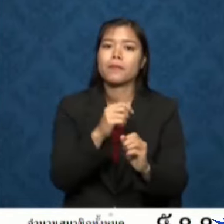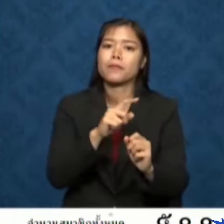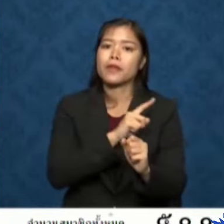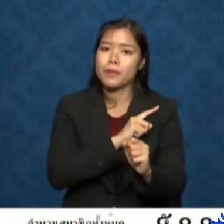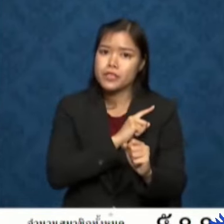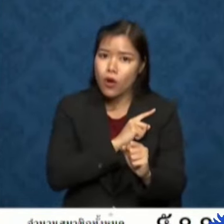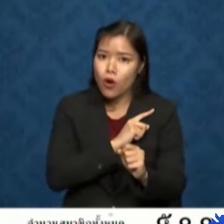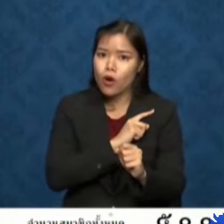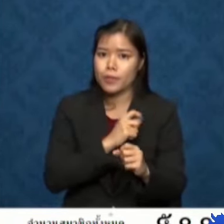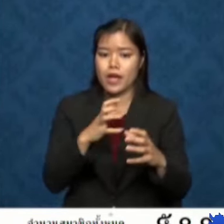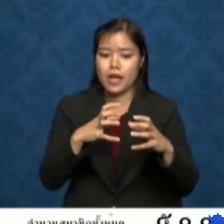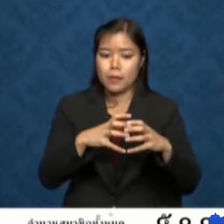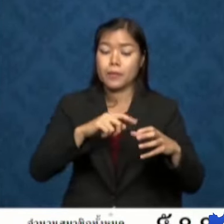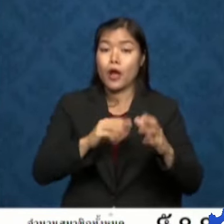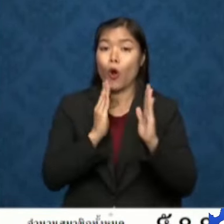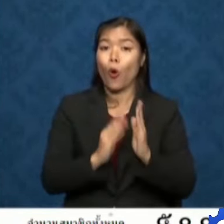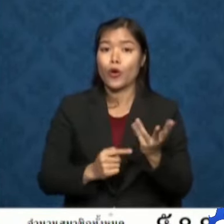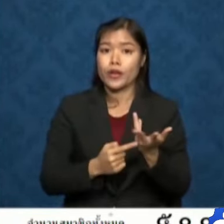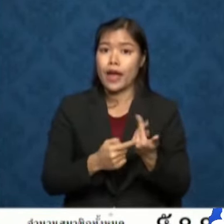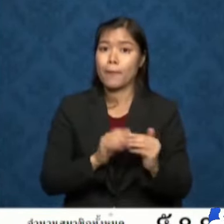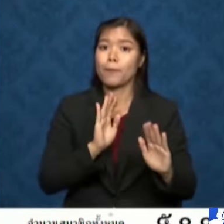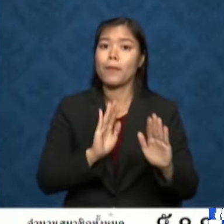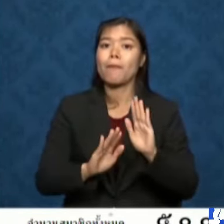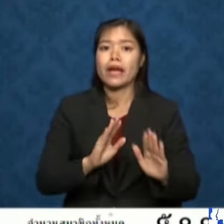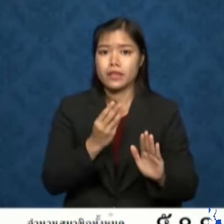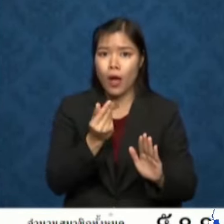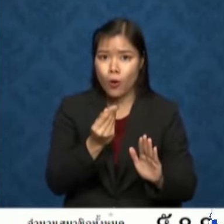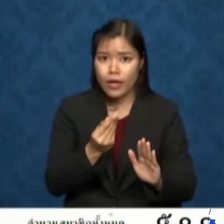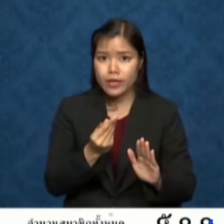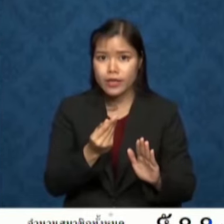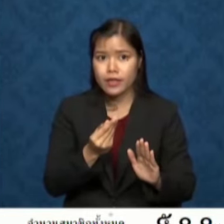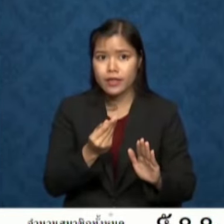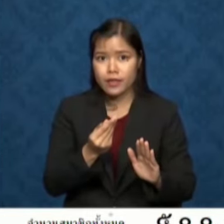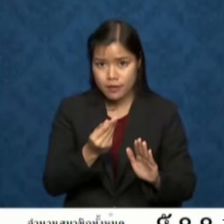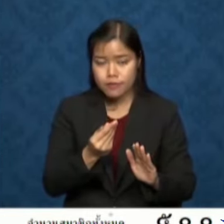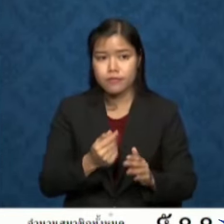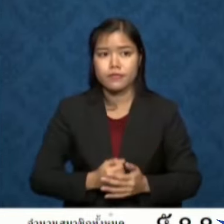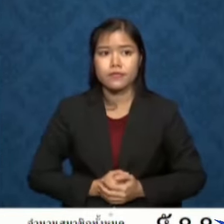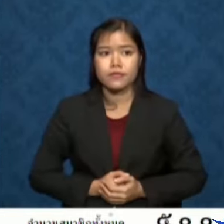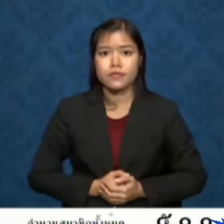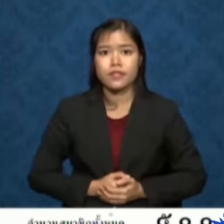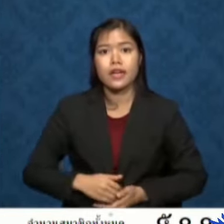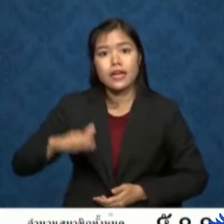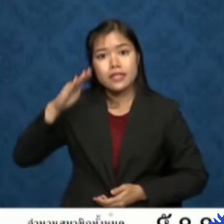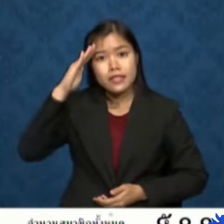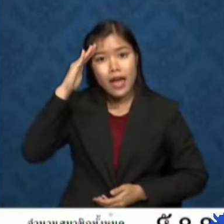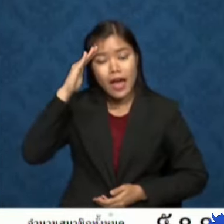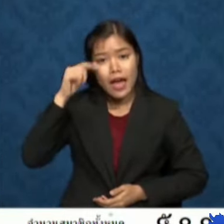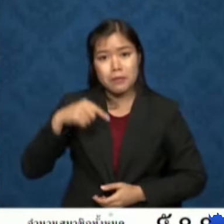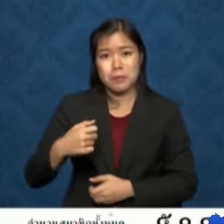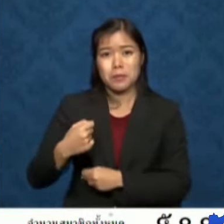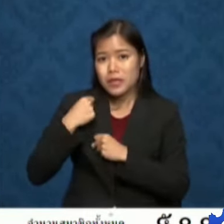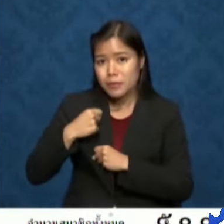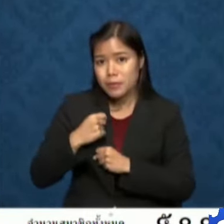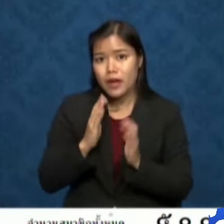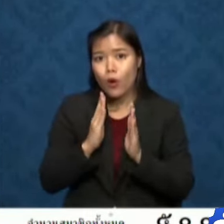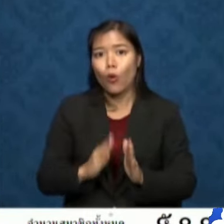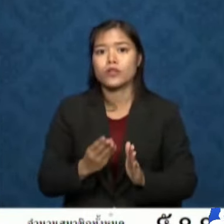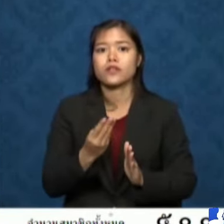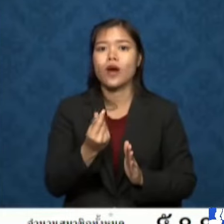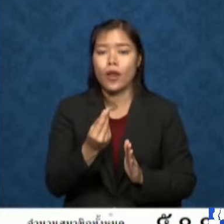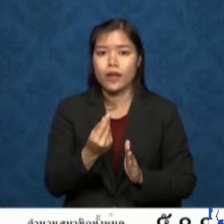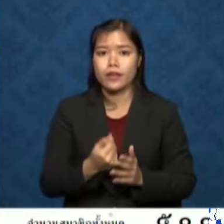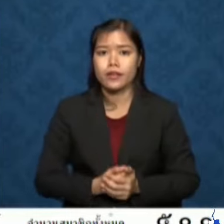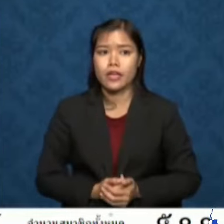ภารกิจเท่าไหร่โดยเฉพาะกำลังพลที่เป็นทหารลาภต้องยอมรับอย่างนี้ครับท่านประธานบริบทของโลกยุค